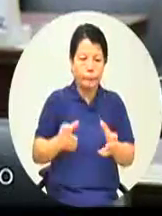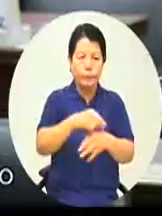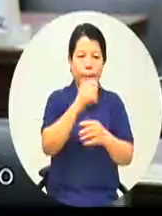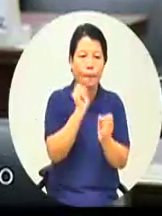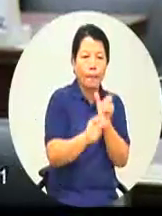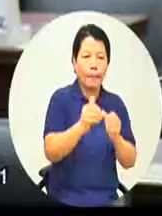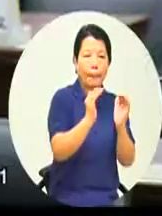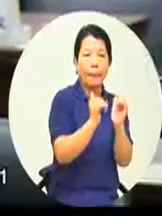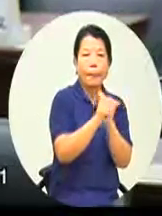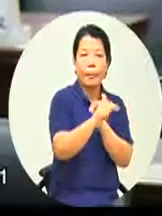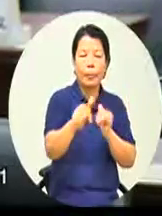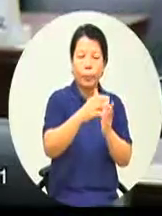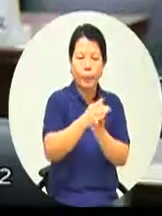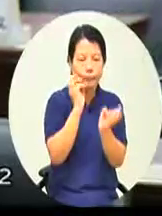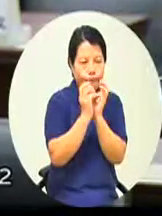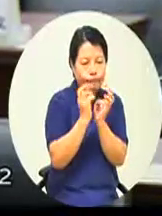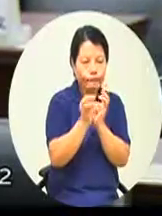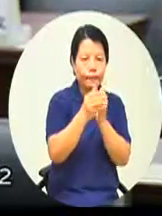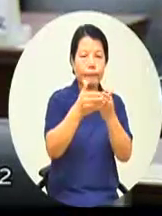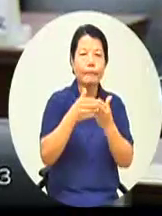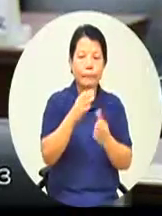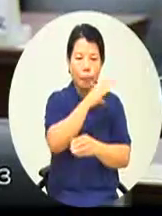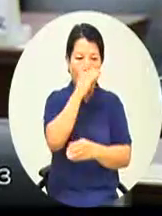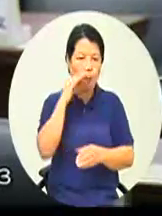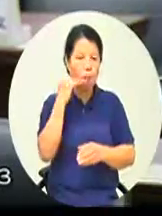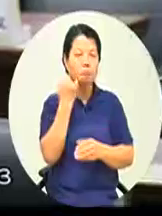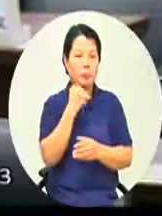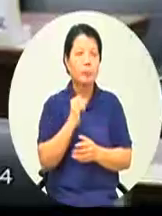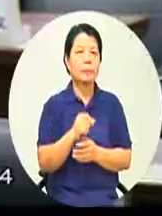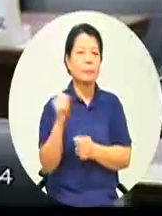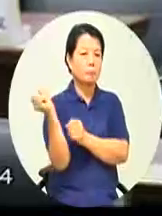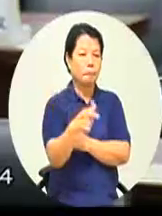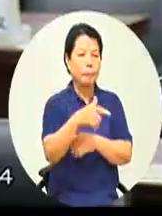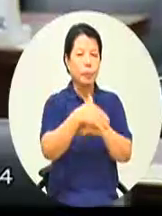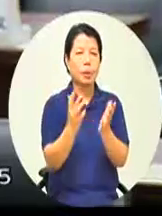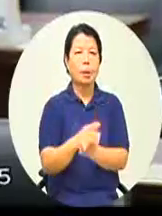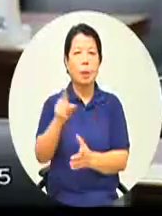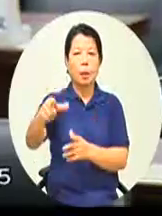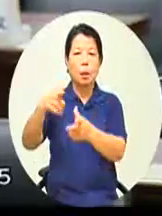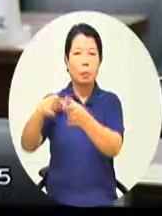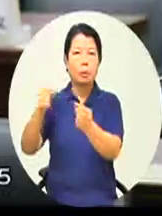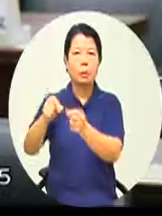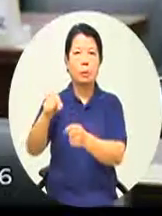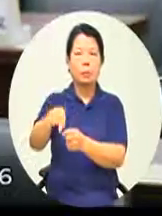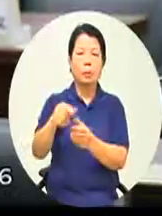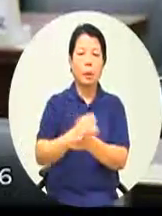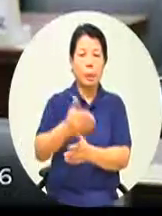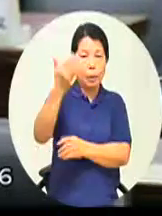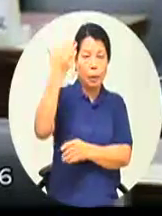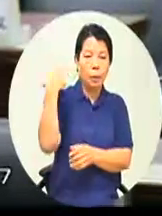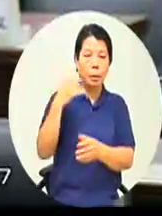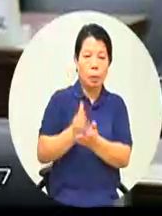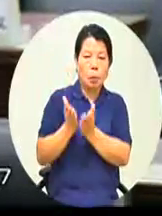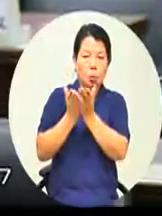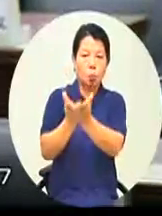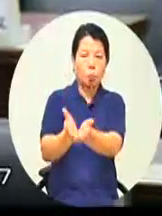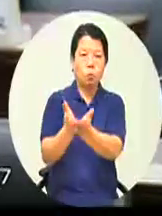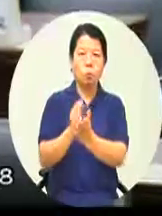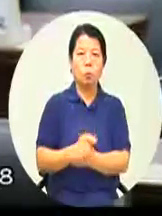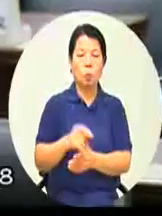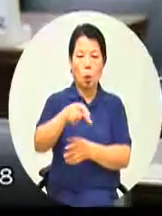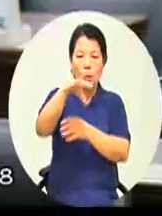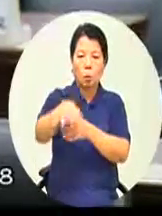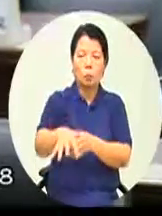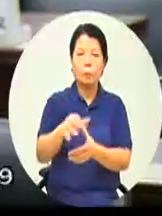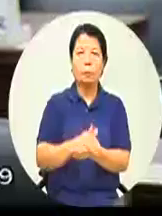寡较精致的物件出来卖。啊，人有人个北海道，人小樽遐都甲因个过去咧做船啊，会停工